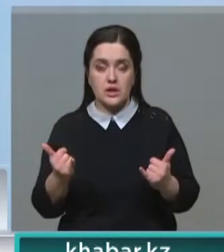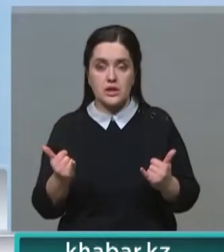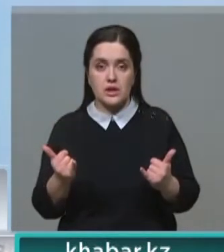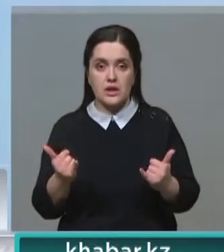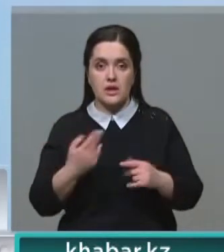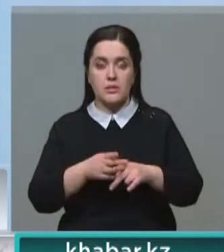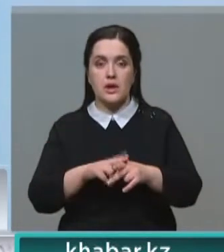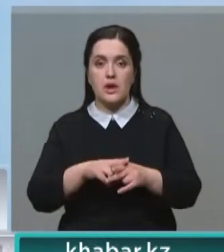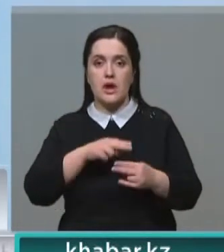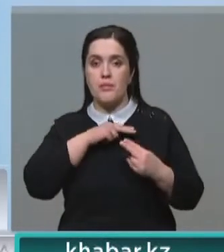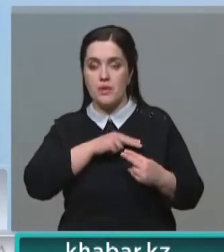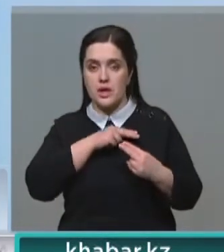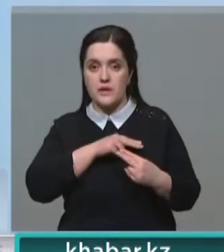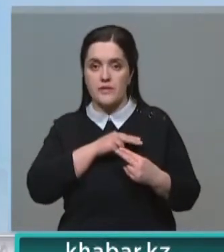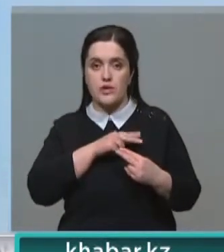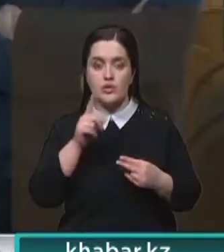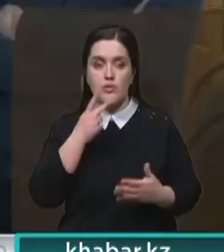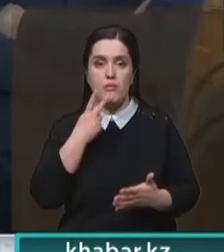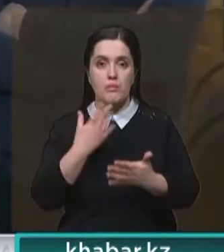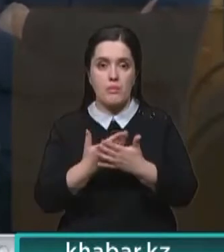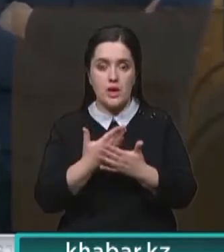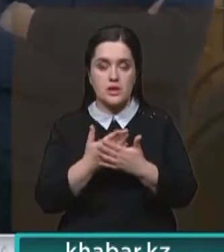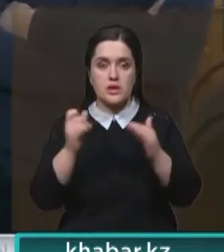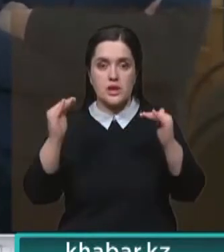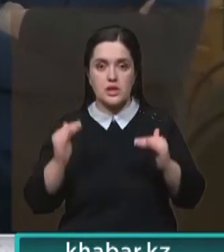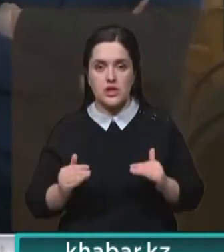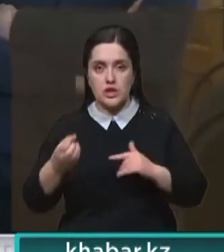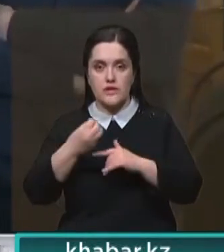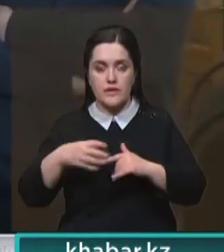производительность и но эти дни чтобы показывать на снижение выбросов полегче de sers